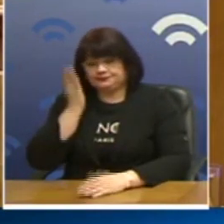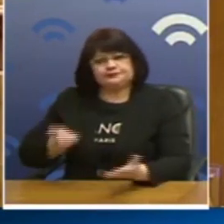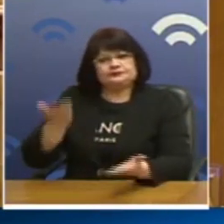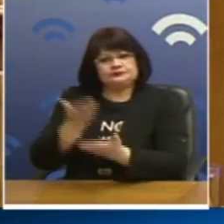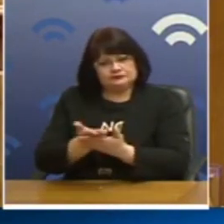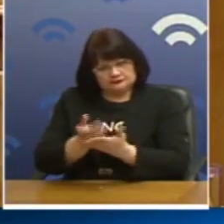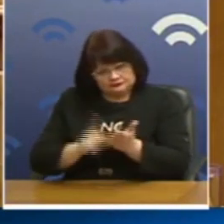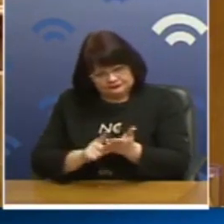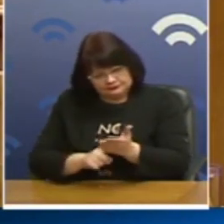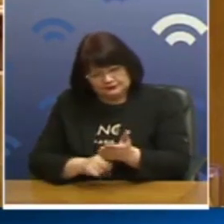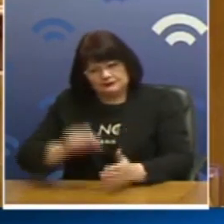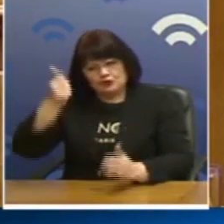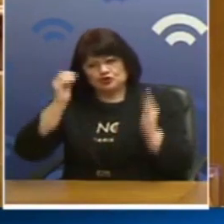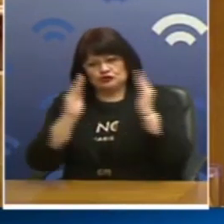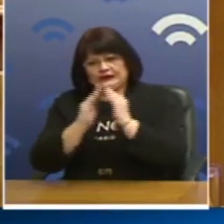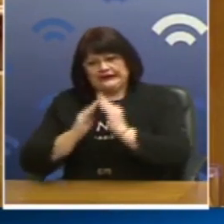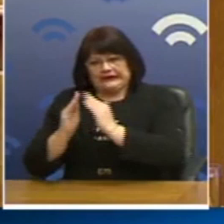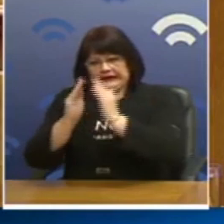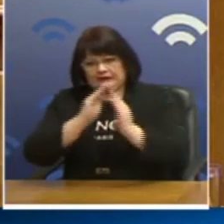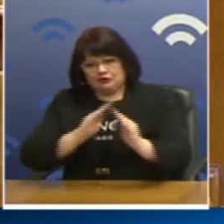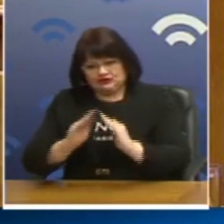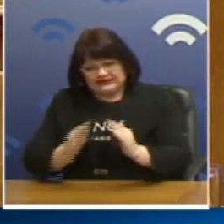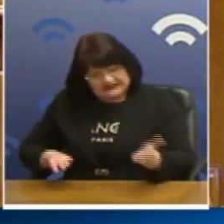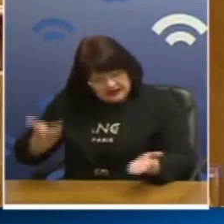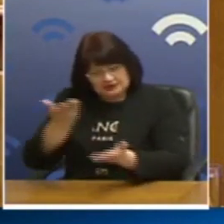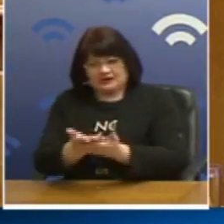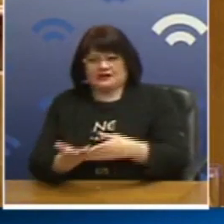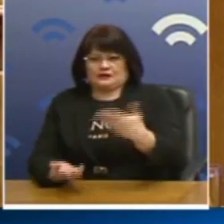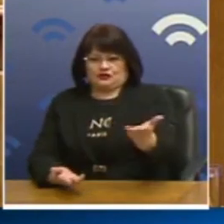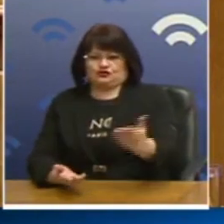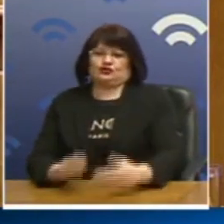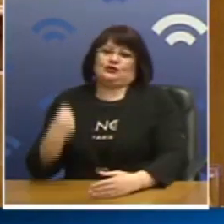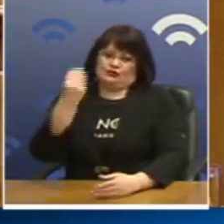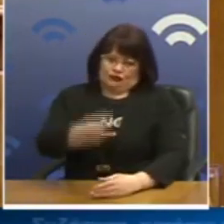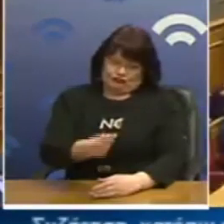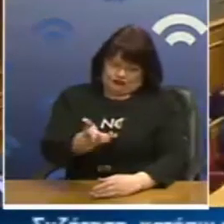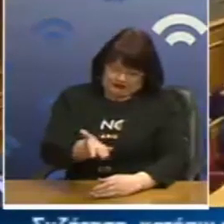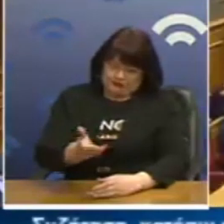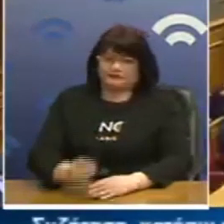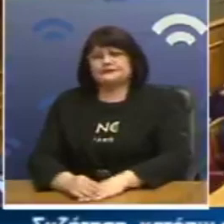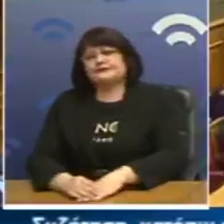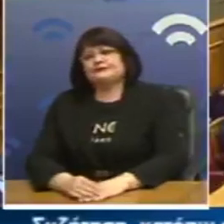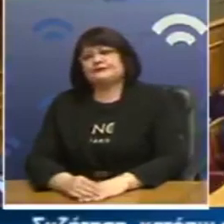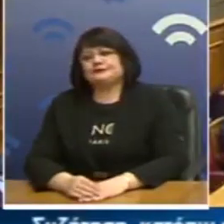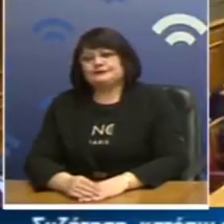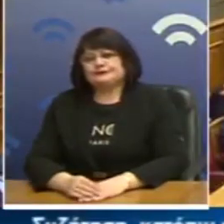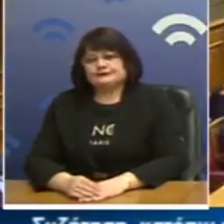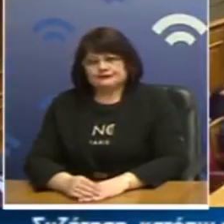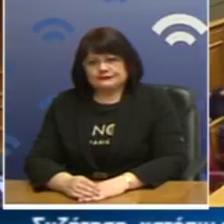πρώτη κατοικία, την καταθέτω ξανά σήμερα στα πρακτικά της συζήτησής